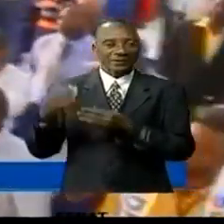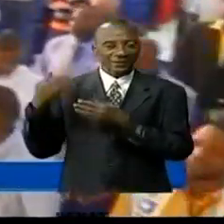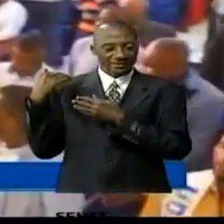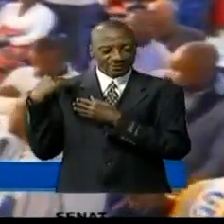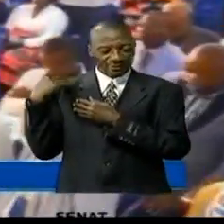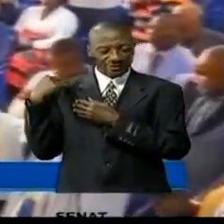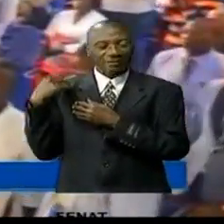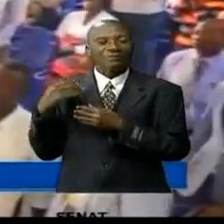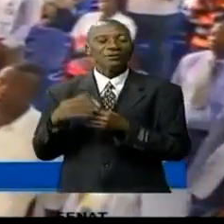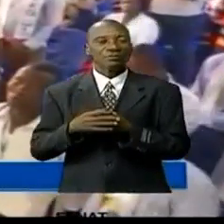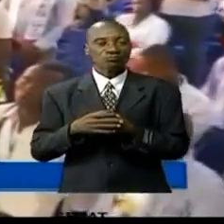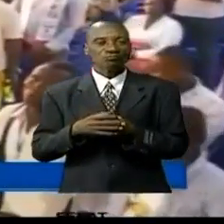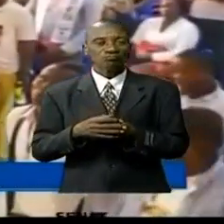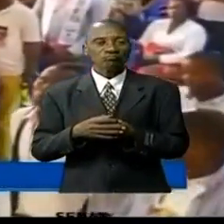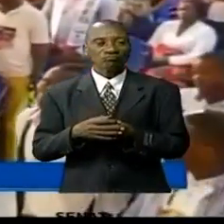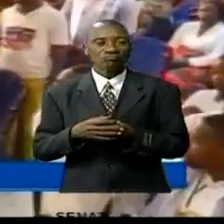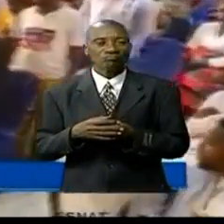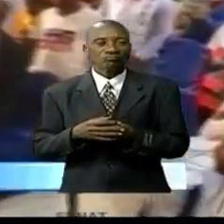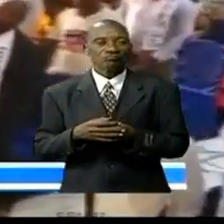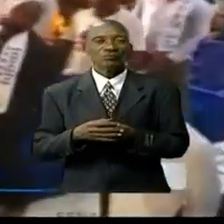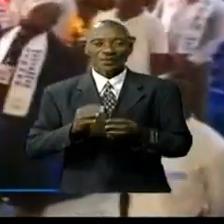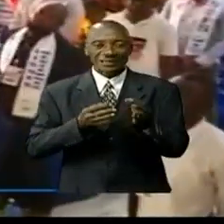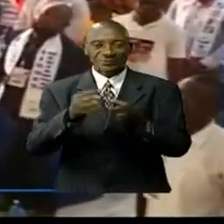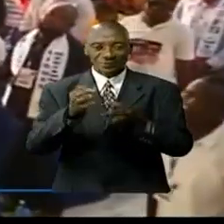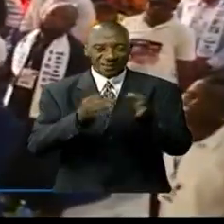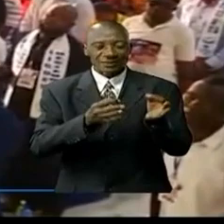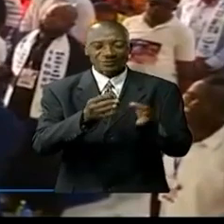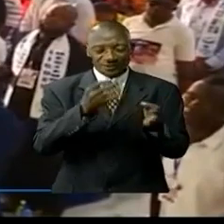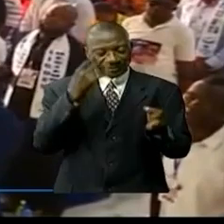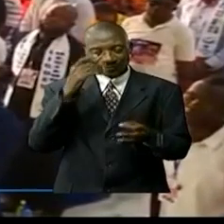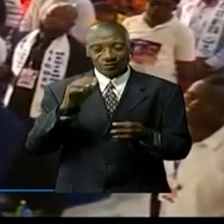pour affronter les échéances électorales de 2023.